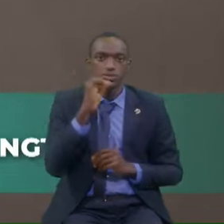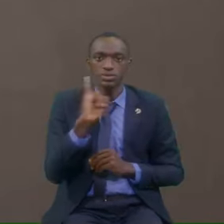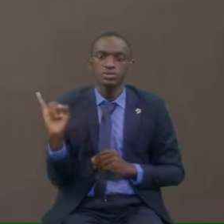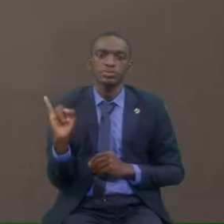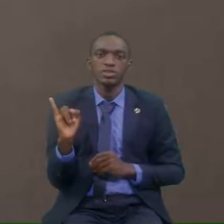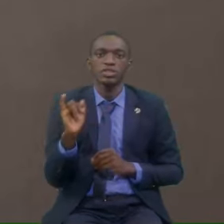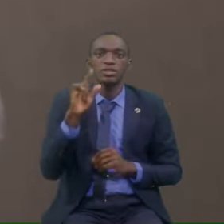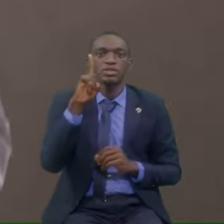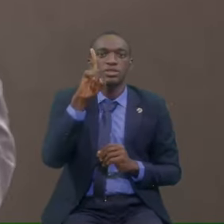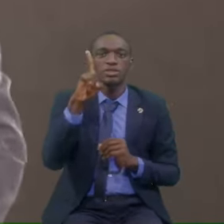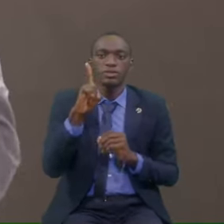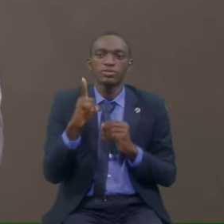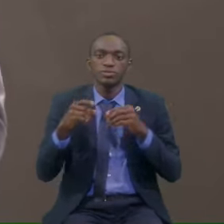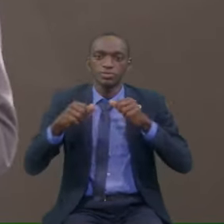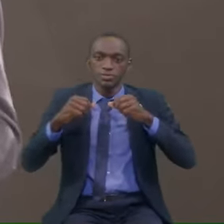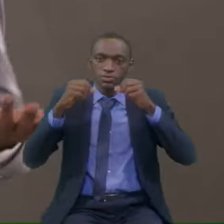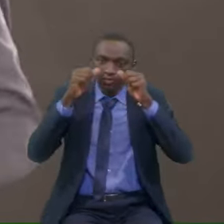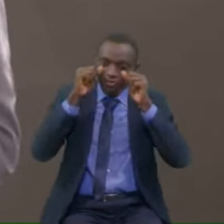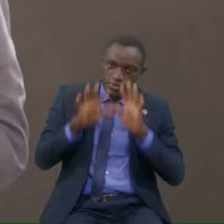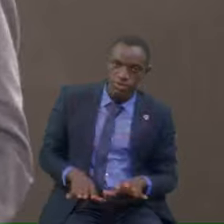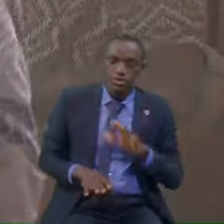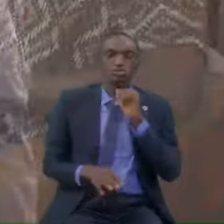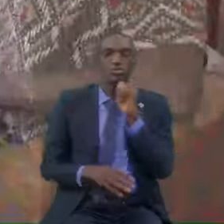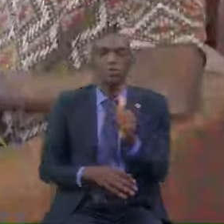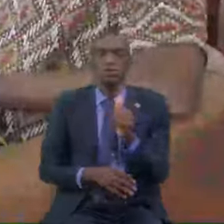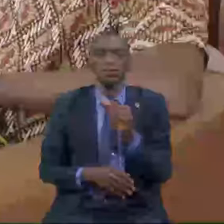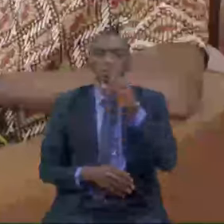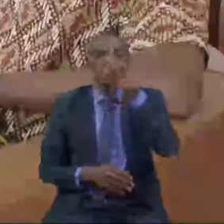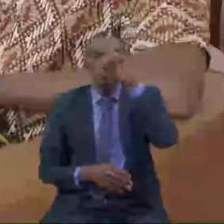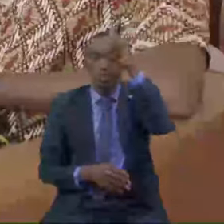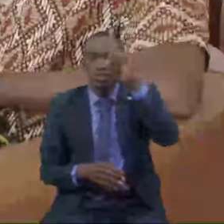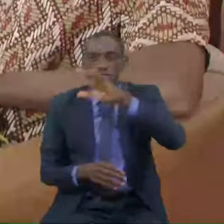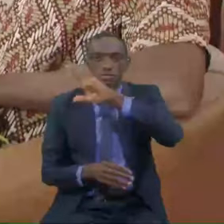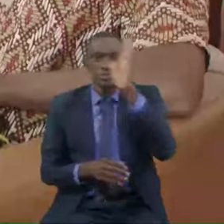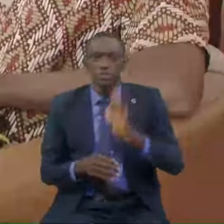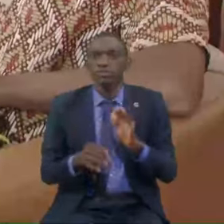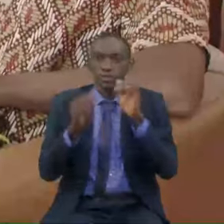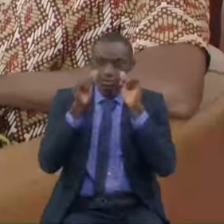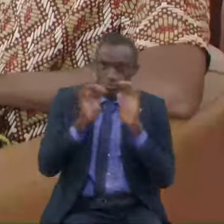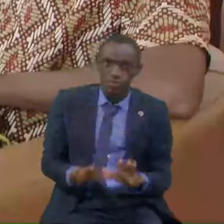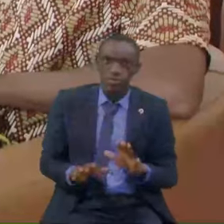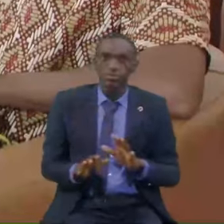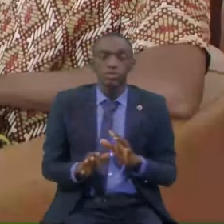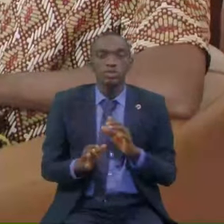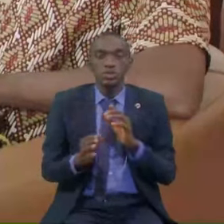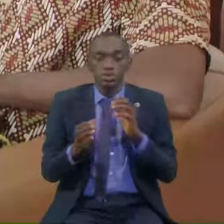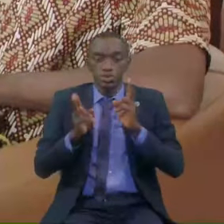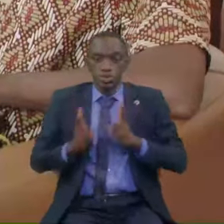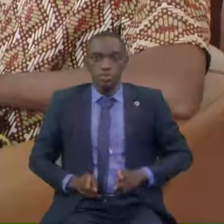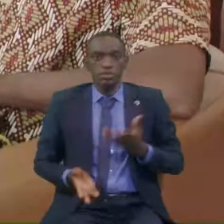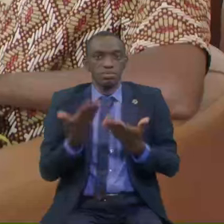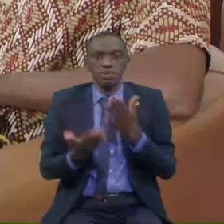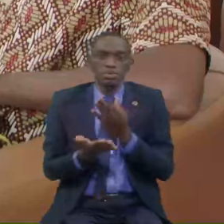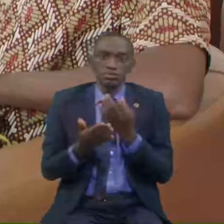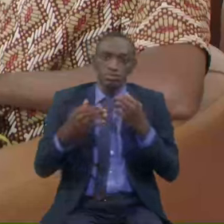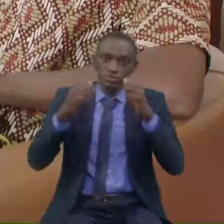Il ne se fatigue point, il ne se lasse point. Soulignez ça, il ne se fatigue point. Les êtres humains peuvent se fatiguer, les